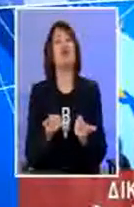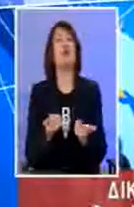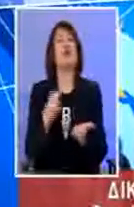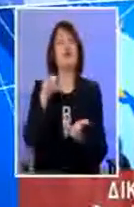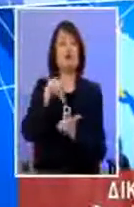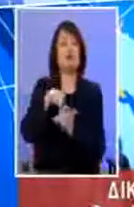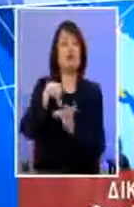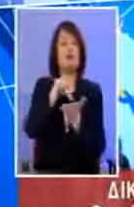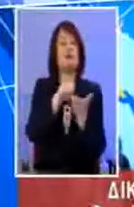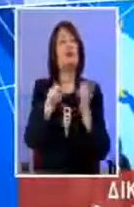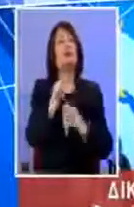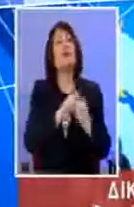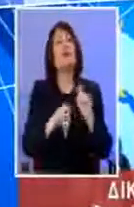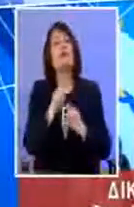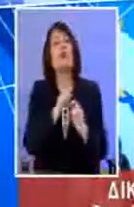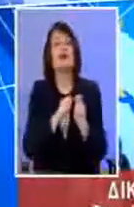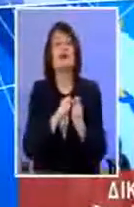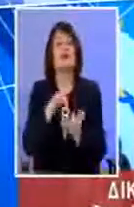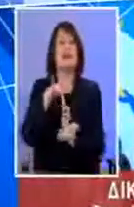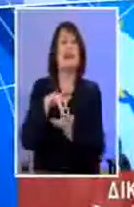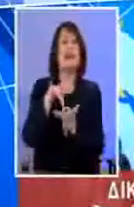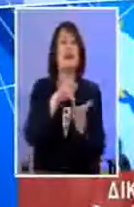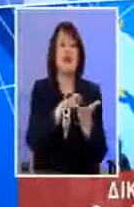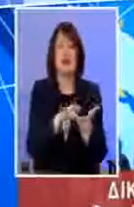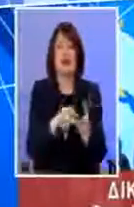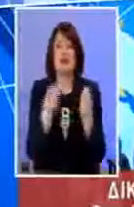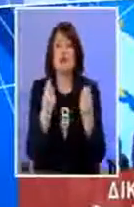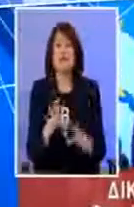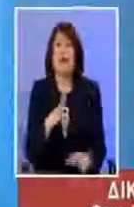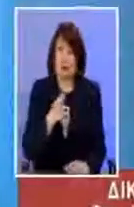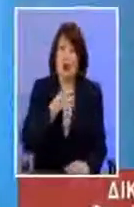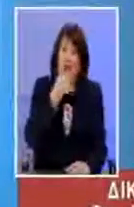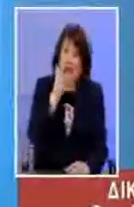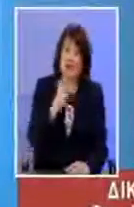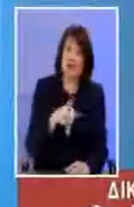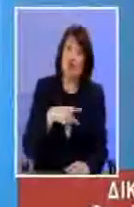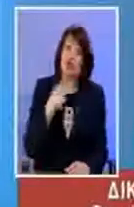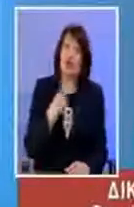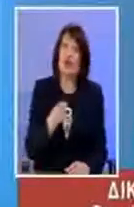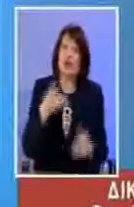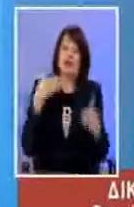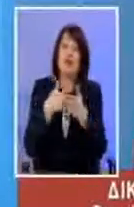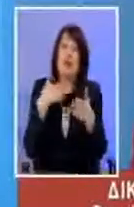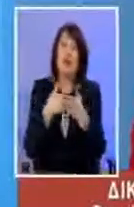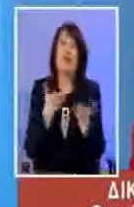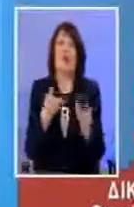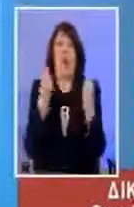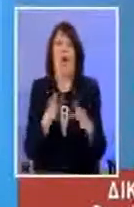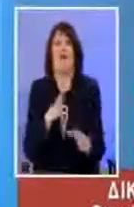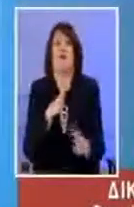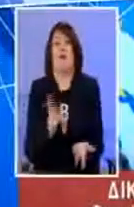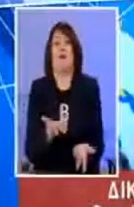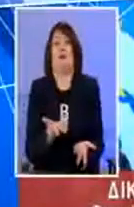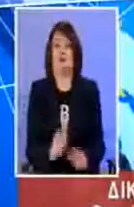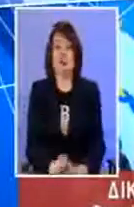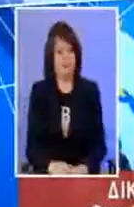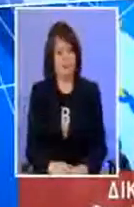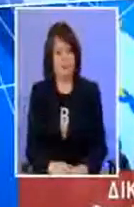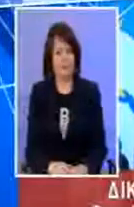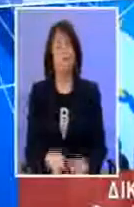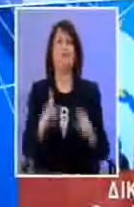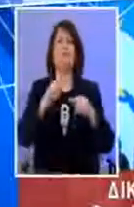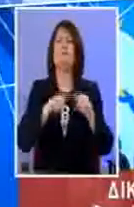κέντρων, που είναι απάνθρωπος, όπως το επισημαίνετε κι εσείς, είναι και είναι ειδικά εδώ, προσέξτε, ενώ ο νόμος στην